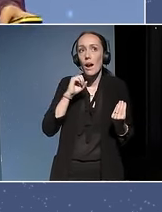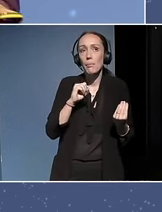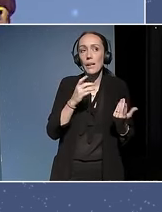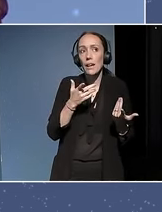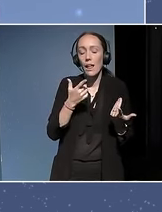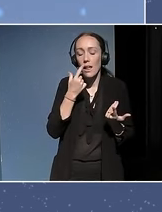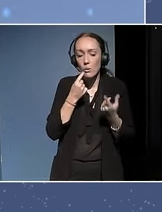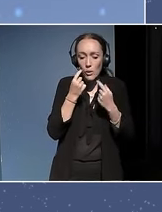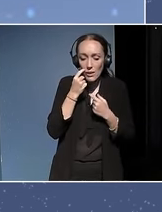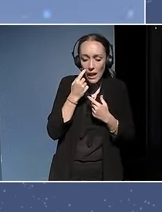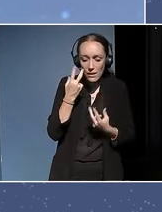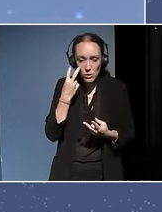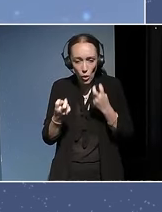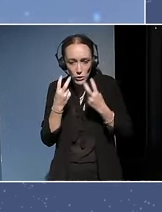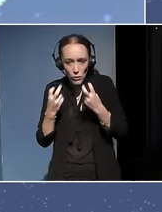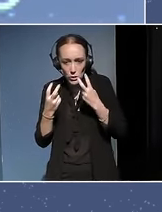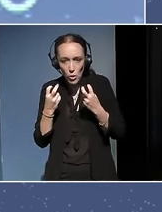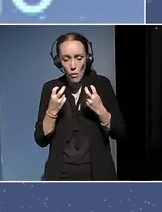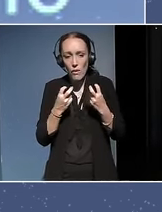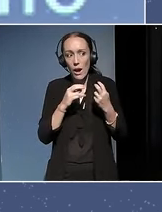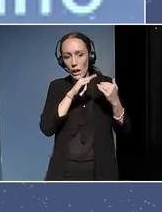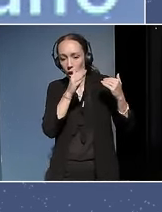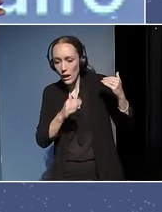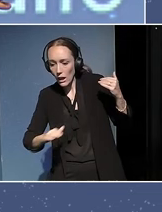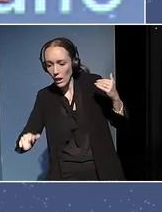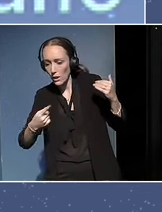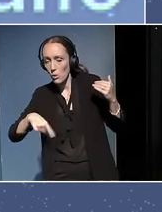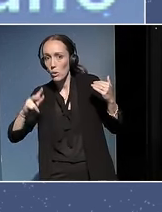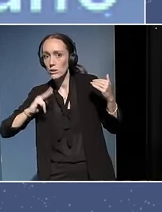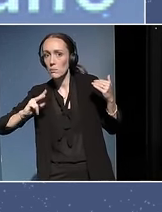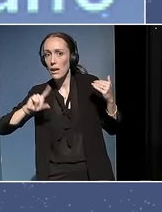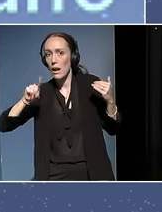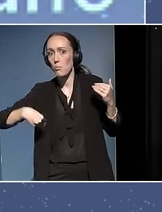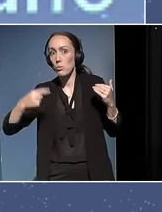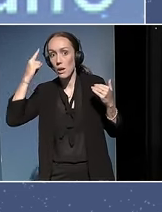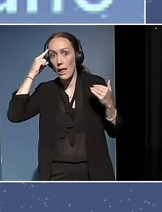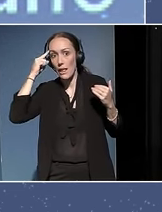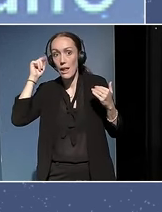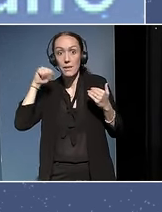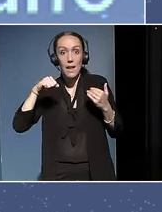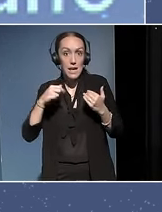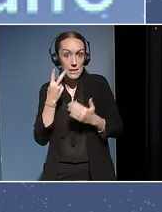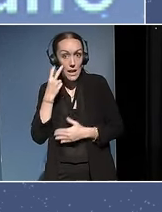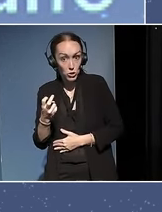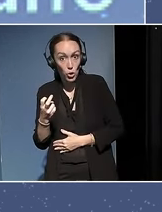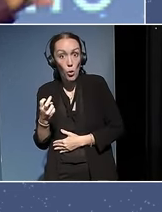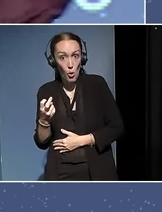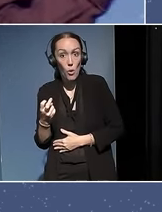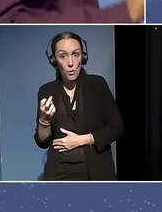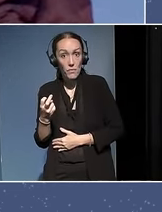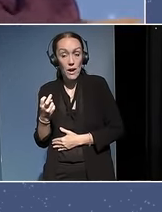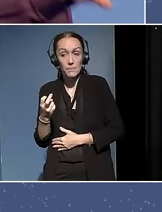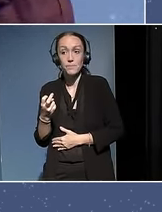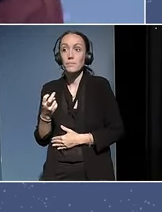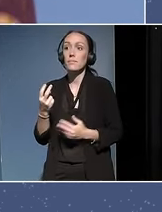macinata non disperiamo di trovare abbiamo trovato frammenti di cranio ma non pezzi Così completi di quell' esemplare